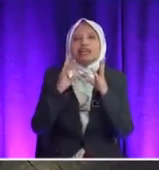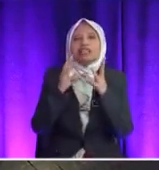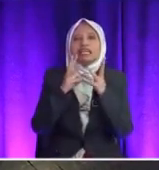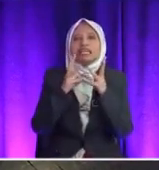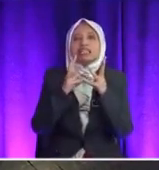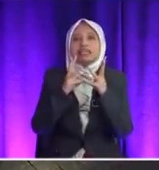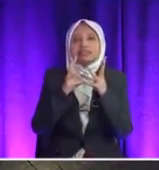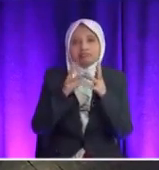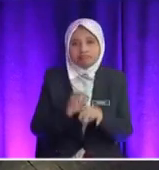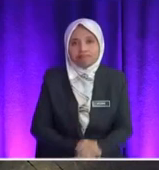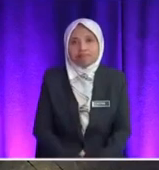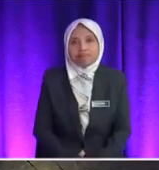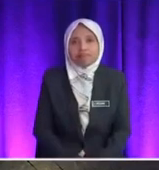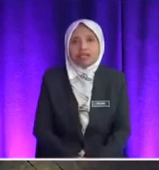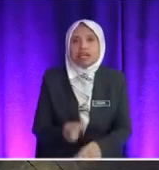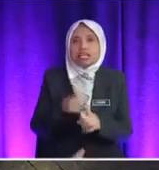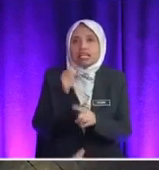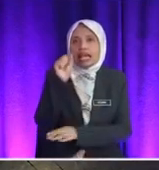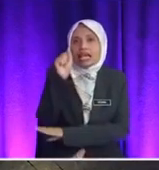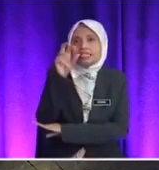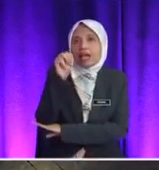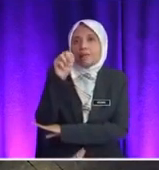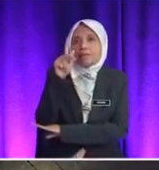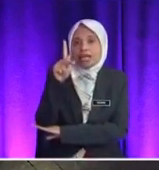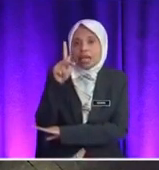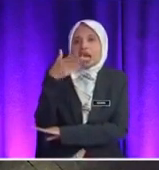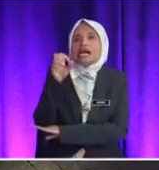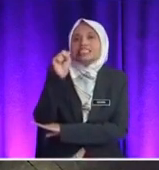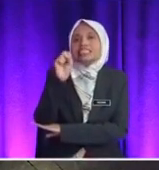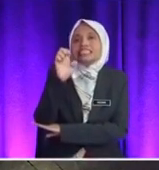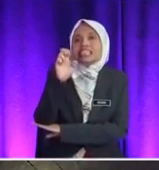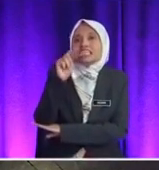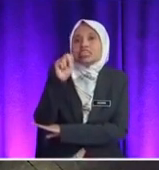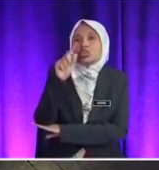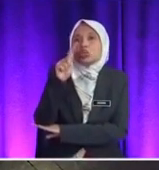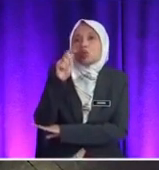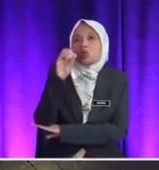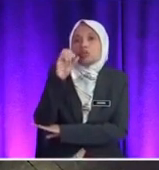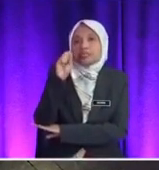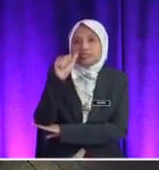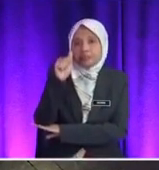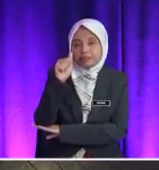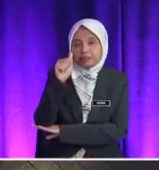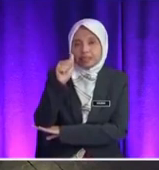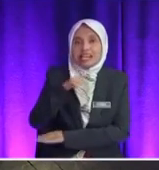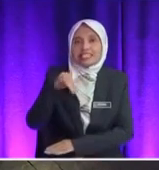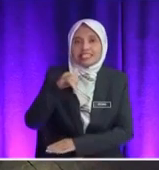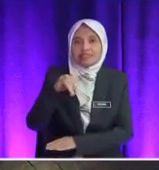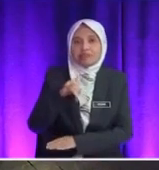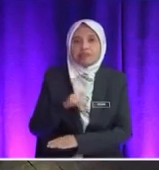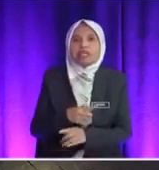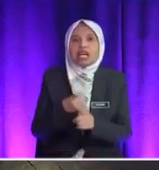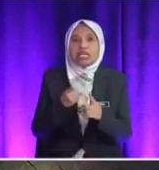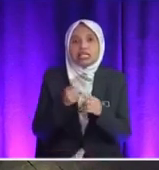khazhen Abidin sakit banget SMP sentuh sekelompok Vero dan terima kasih kepada cegua Ziana selaku juru bahasa